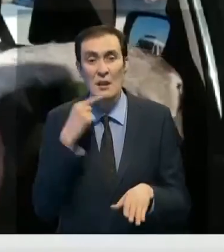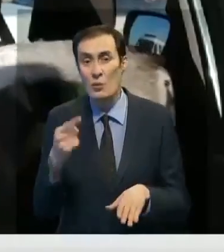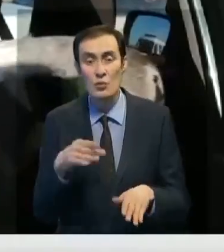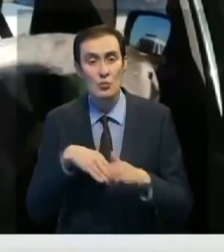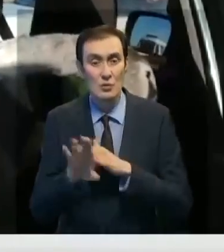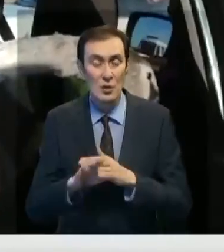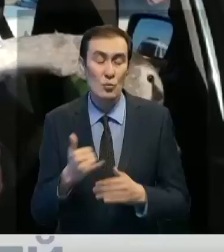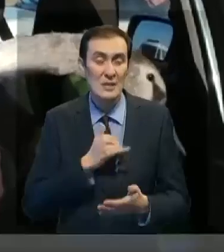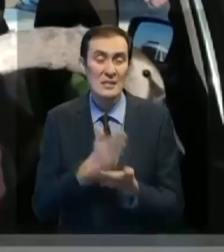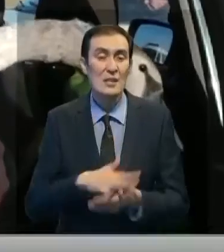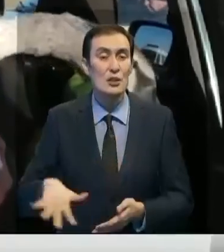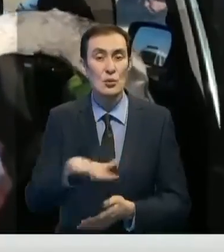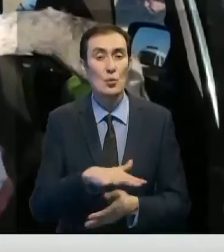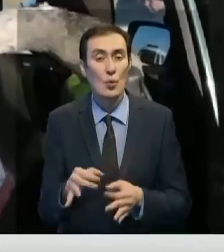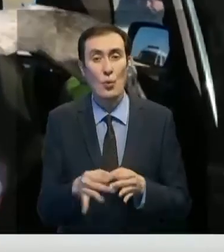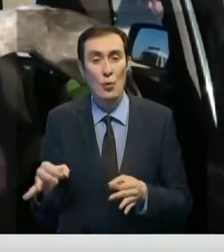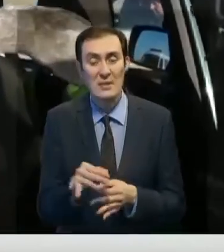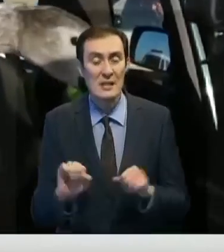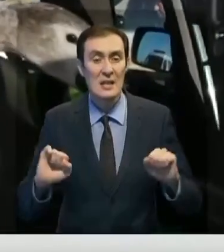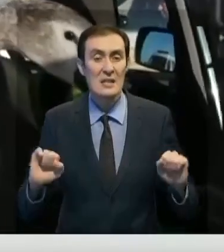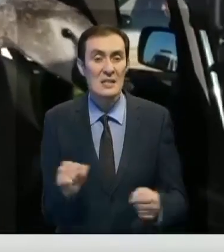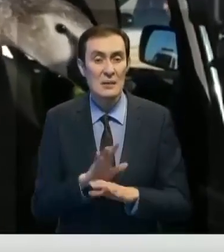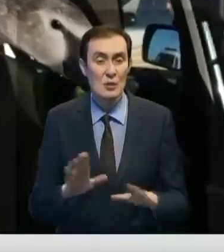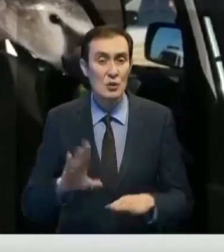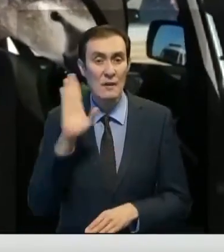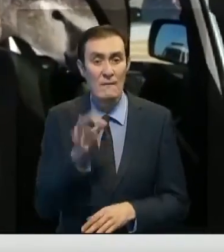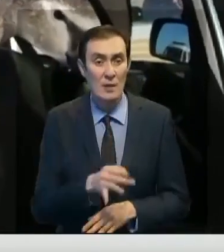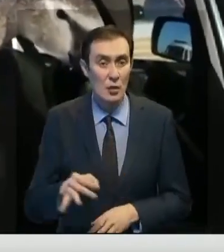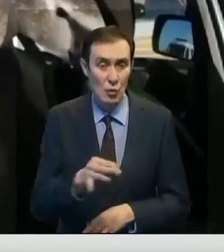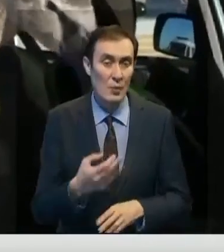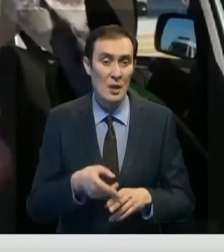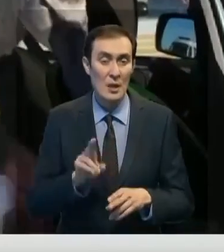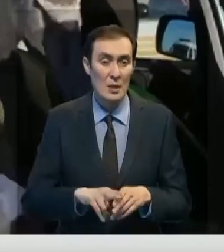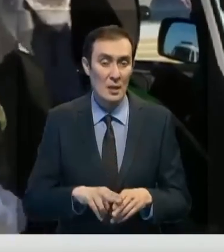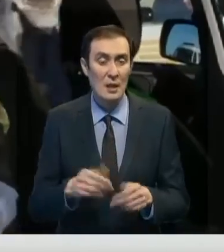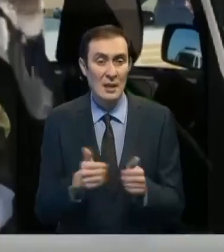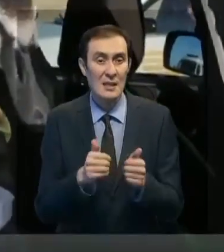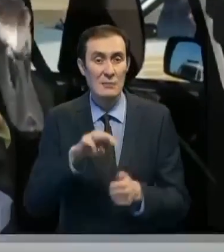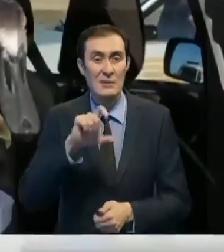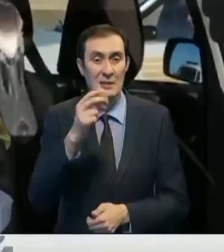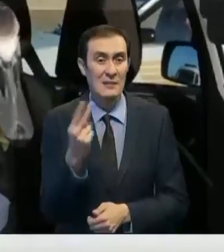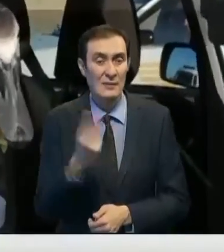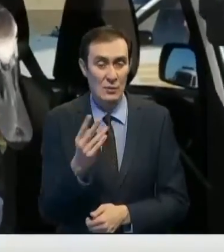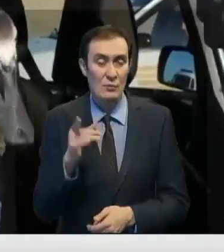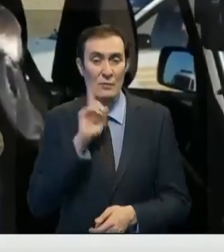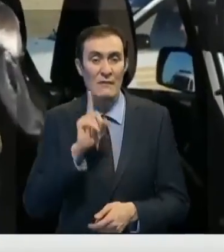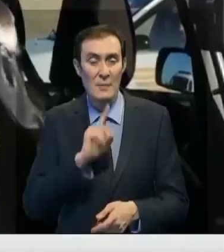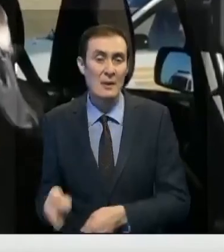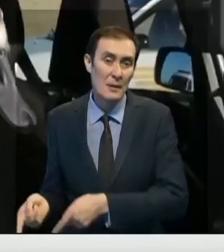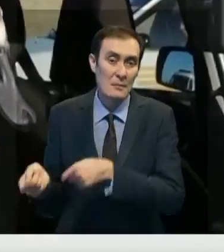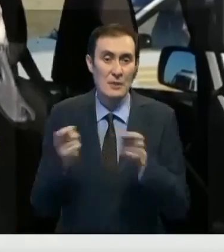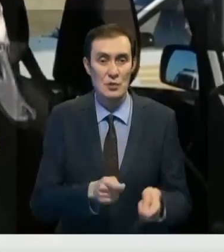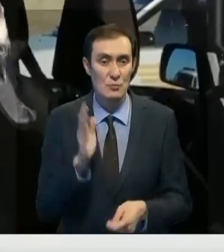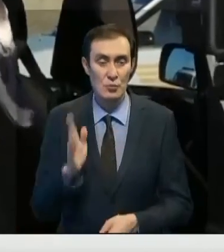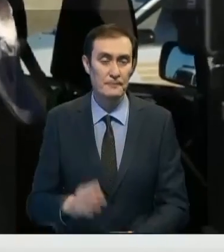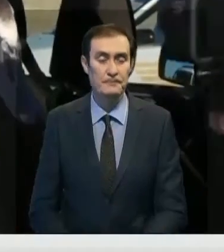У нас есть на территории области незамерзающий зимой водоем. Это в районе ТЭЦ-2. Вот туда на зиму перемещаем